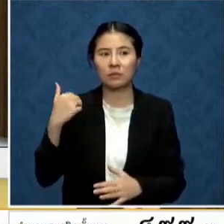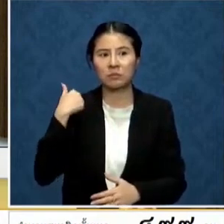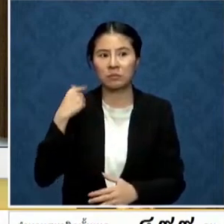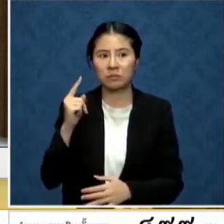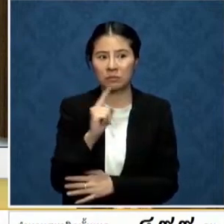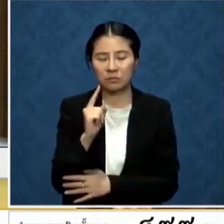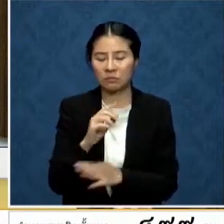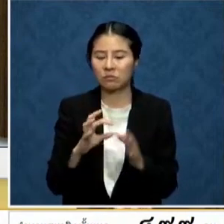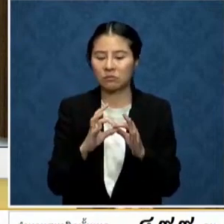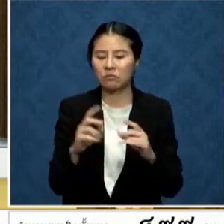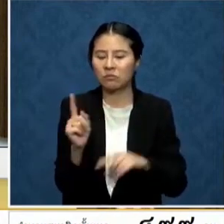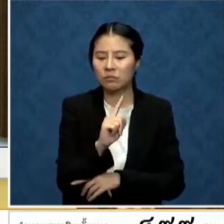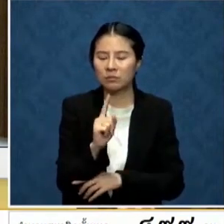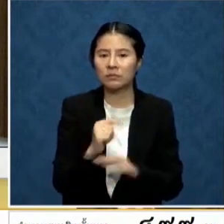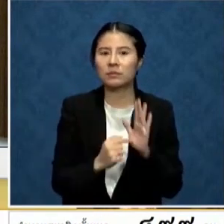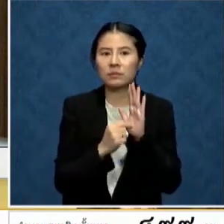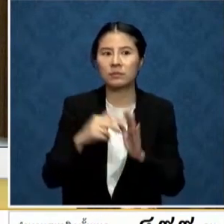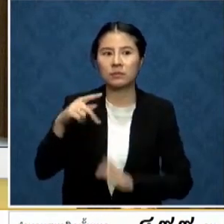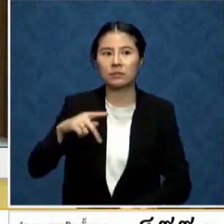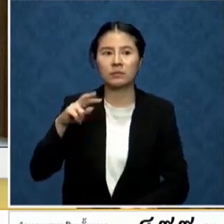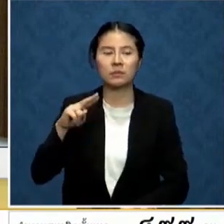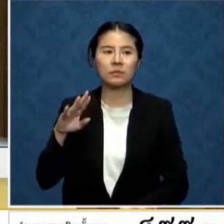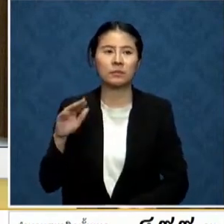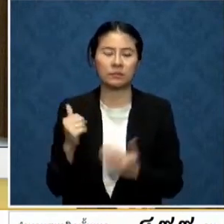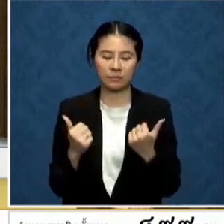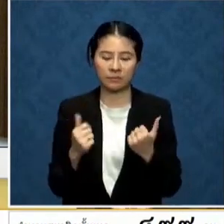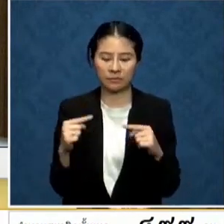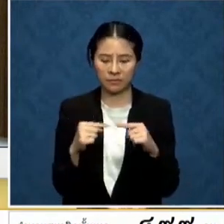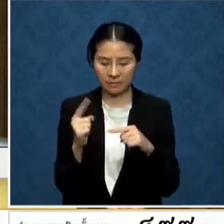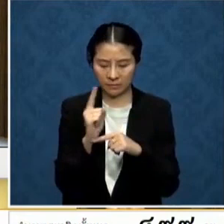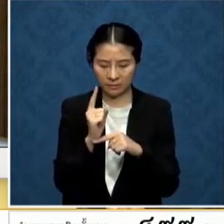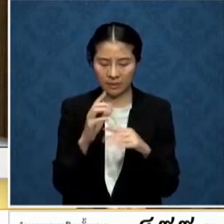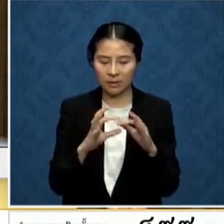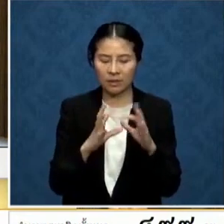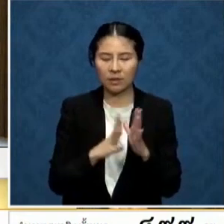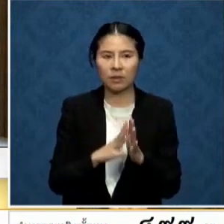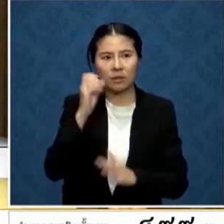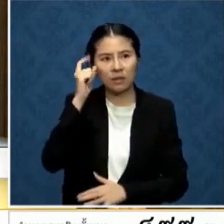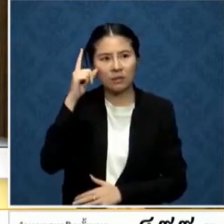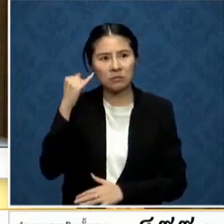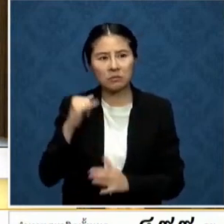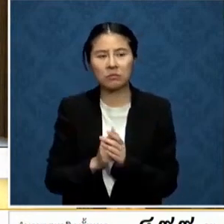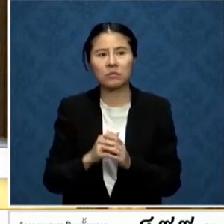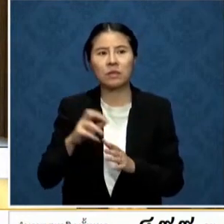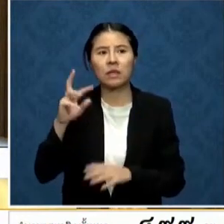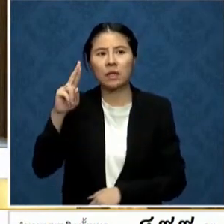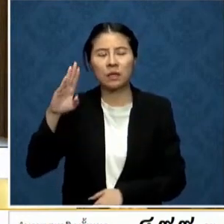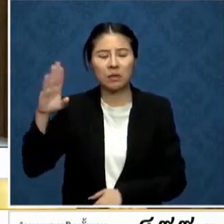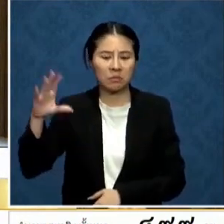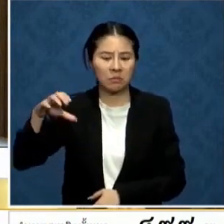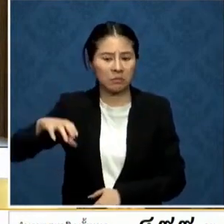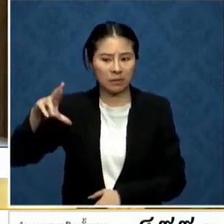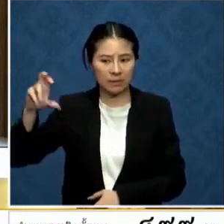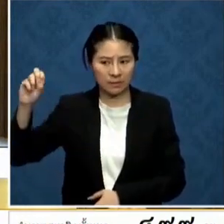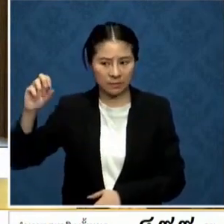ท่านเป็นห่วงนะครับว่าการเสนอร่างแก้ไขข้อบังคับนี้เนี่ยเอ่อเป็นร่างแก้ไขข้อบังคับที่เข้าใจหรือเปล่าว่าเราปกครองในระบบรัฐสภานะครับ